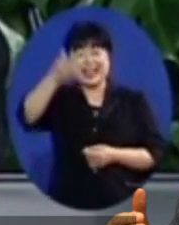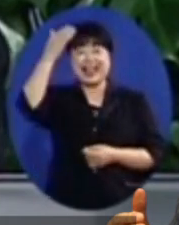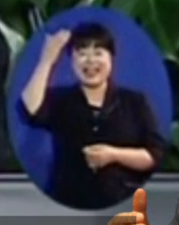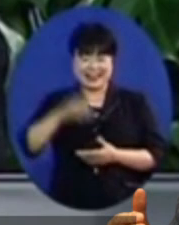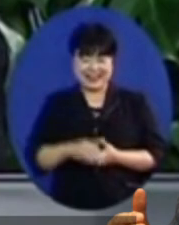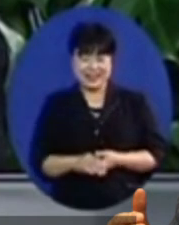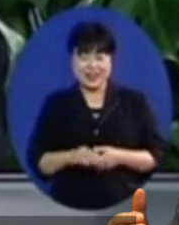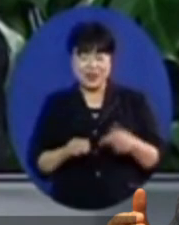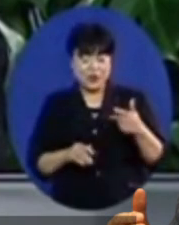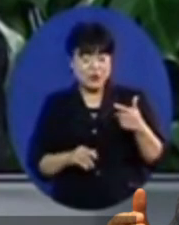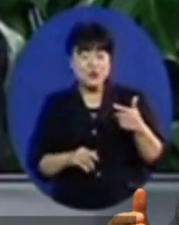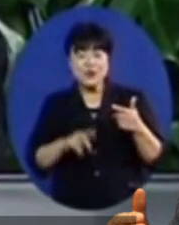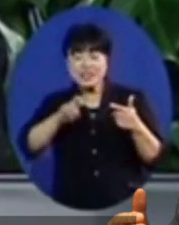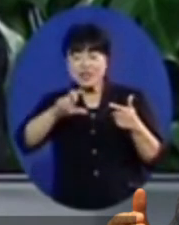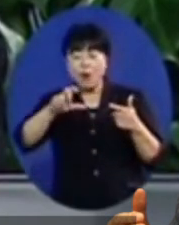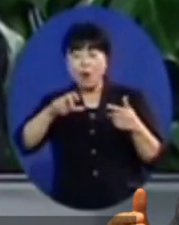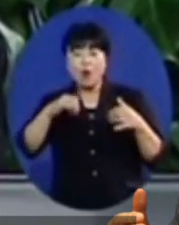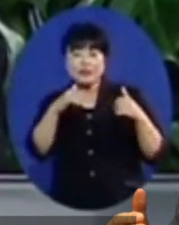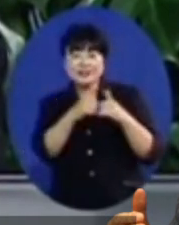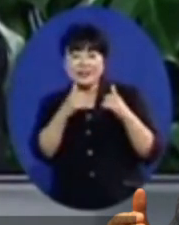6.25 사변 때